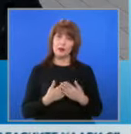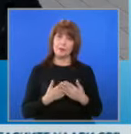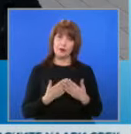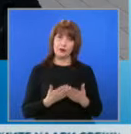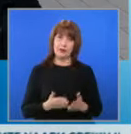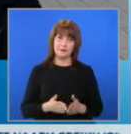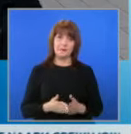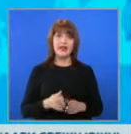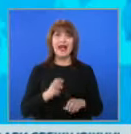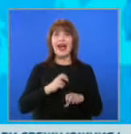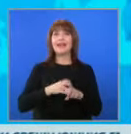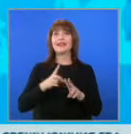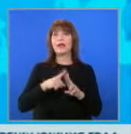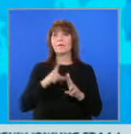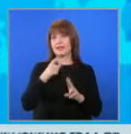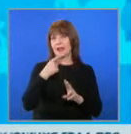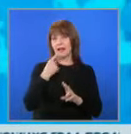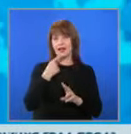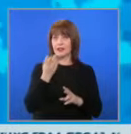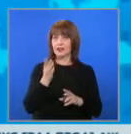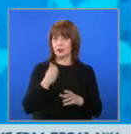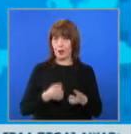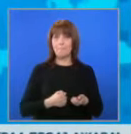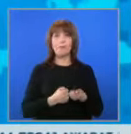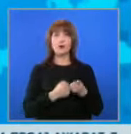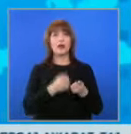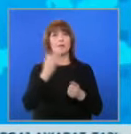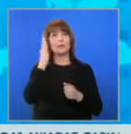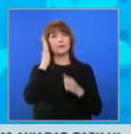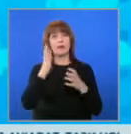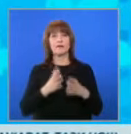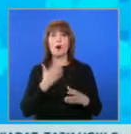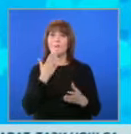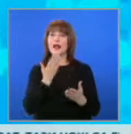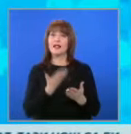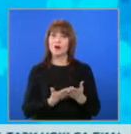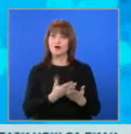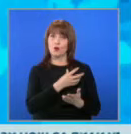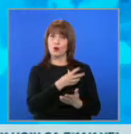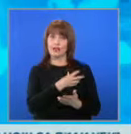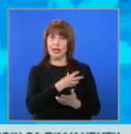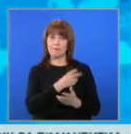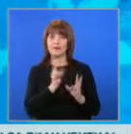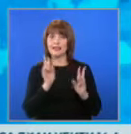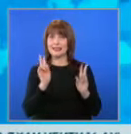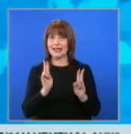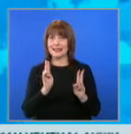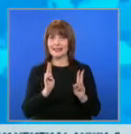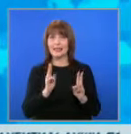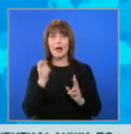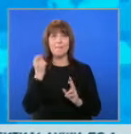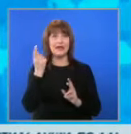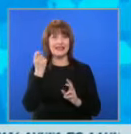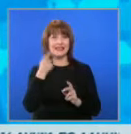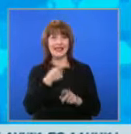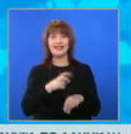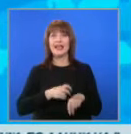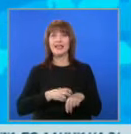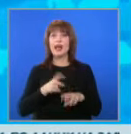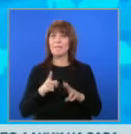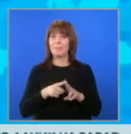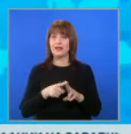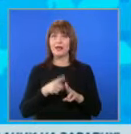Благодаря, Деси. От ДПС съобщиха, че подкрепят правителството, предложено от ГЕРБ СДС. Според председателя на партията Делян